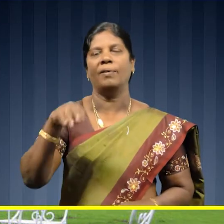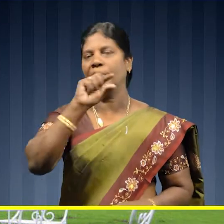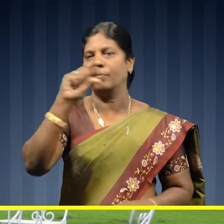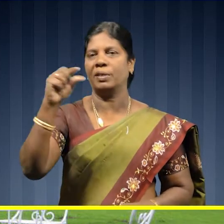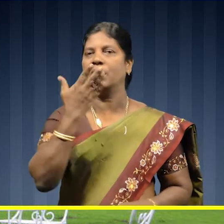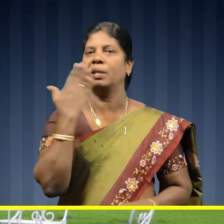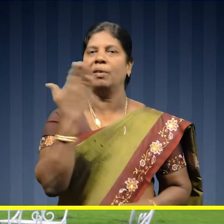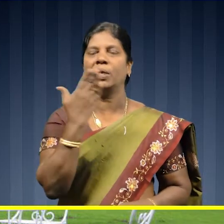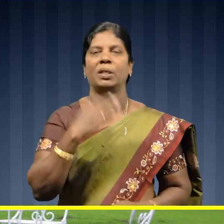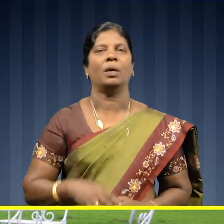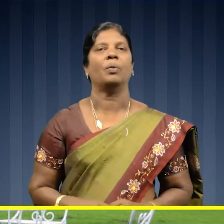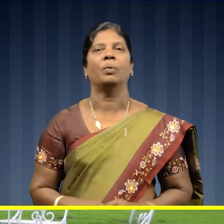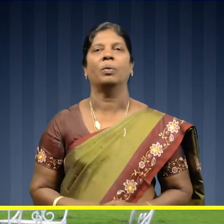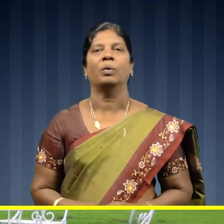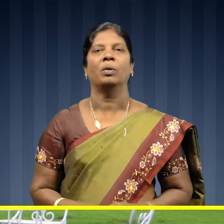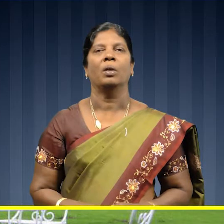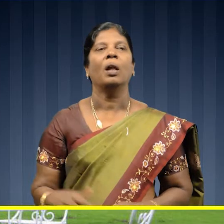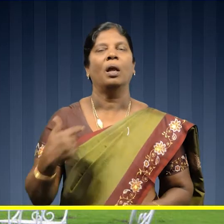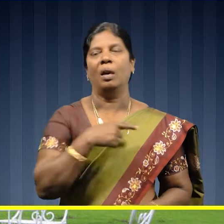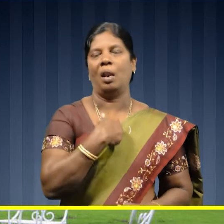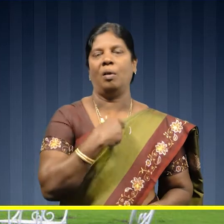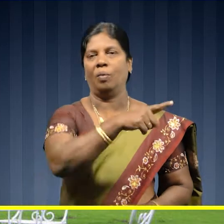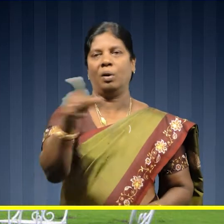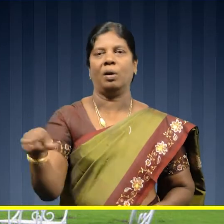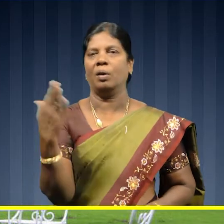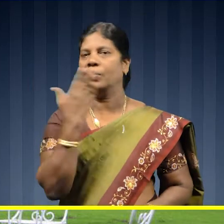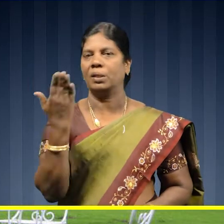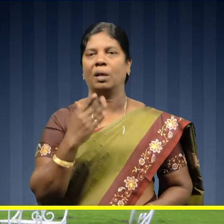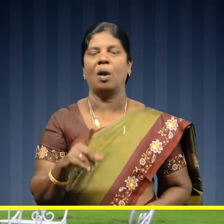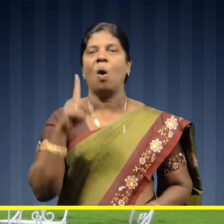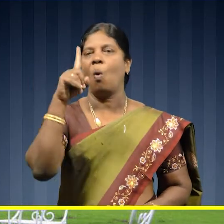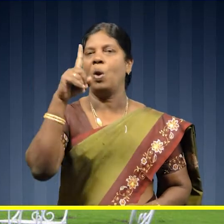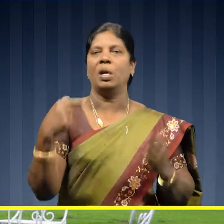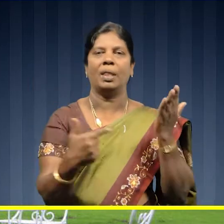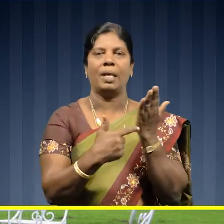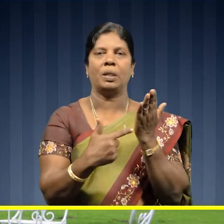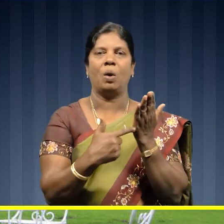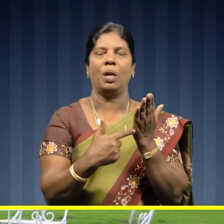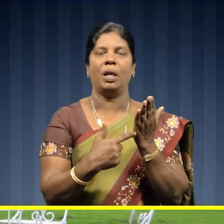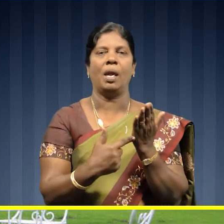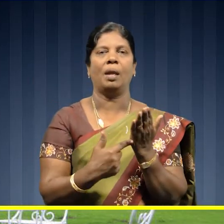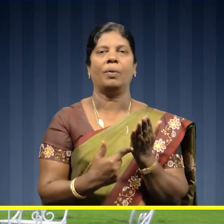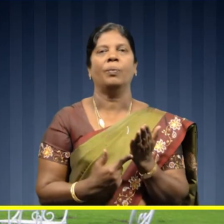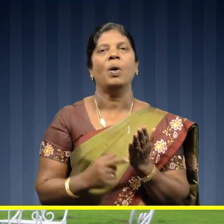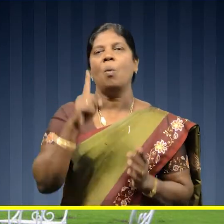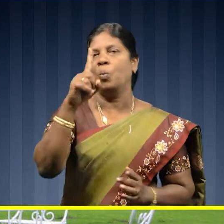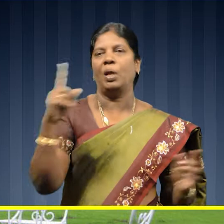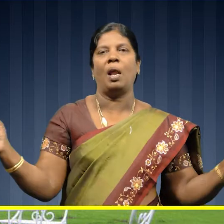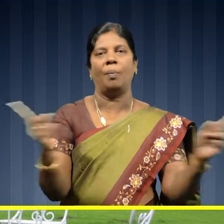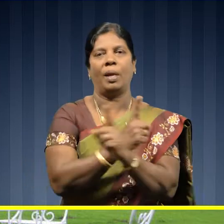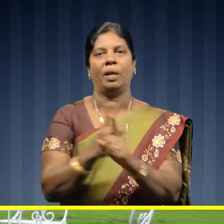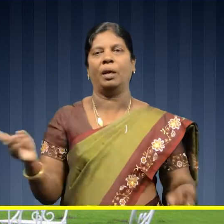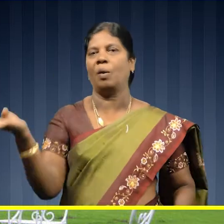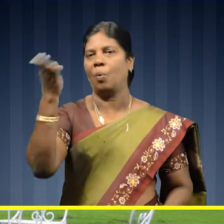9 வசனத்தில் நாம் வாசிக்கிறோம், நான் உங்களுக்காக வாசிக்கிறேன். 1 தெசலோனிக்கேயர் என்கிற புத்தகத்தில்